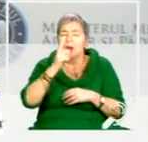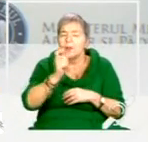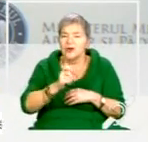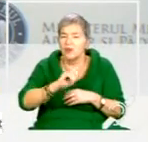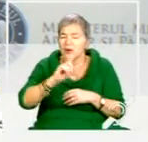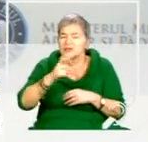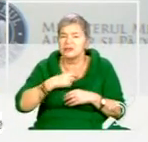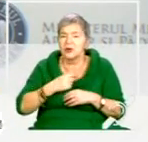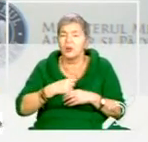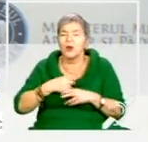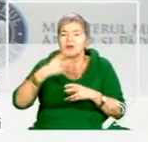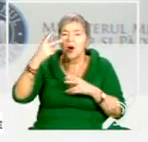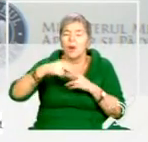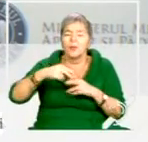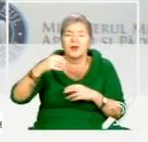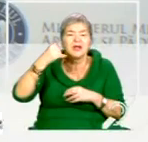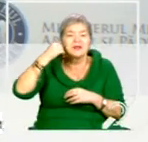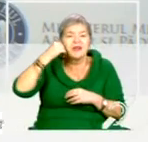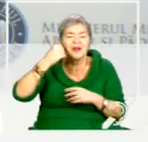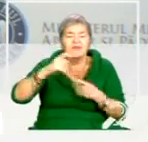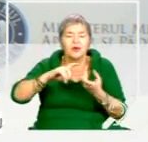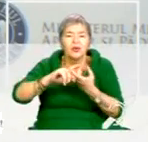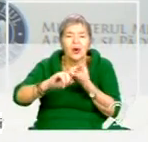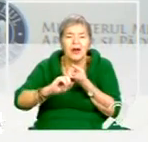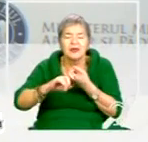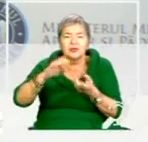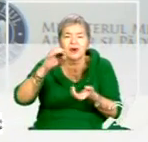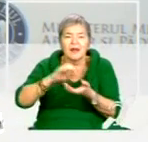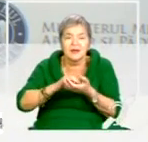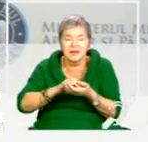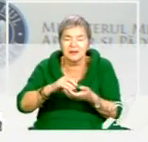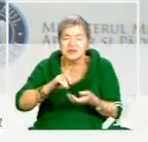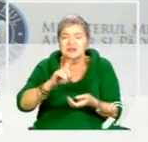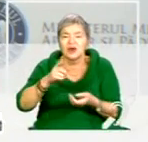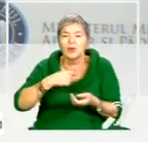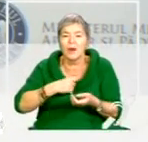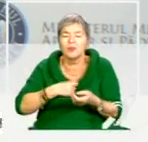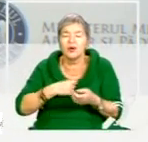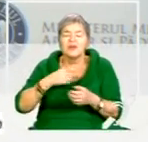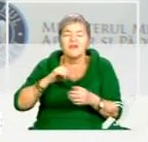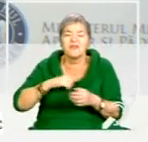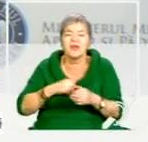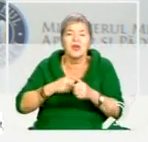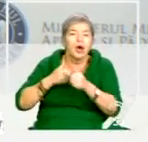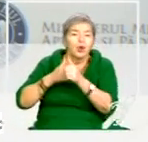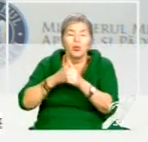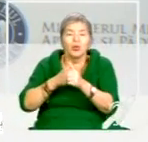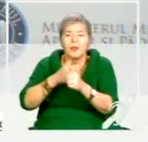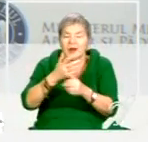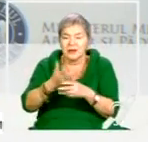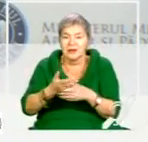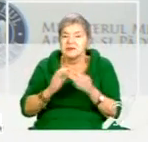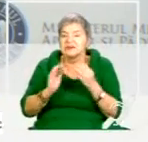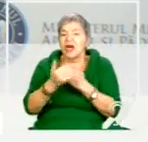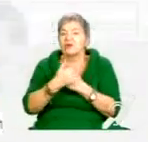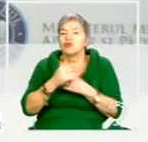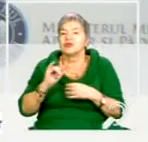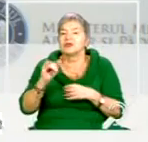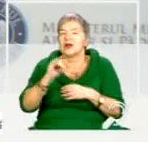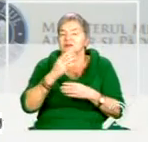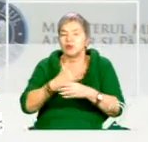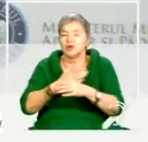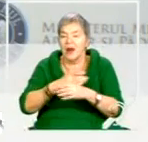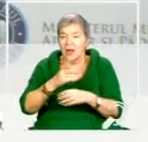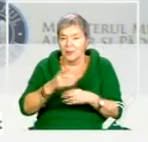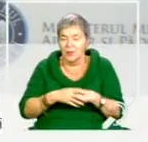opri intenționat conexiunea de date sau conexiunea GPS pentru a ascunde transporturi ilegale.